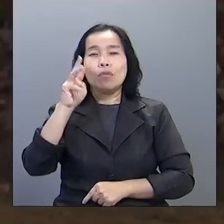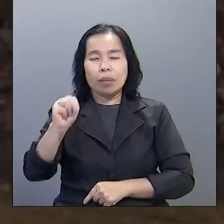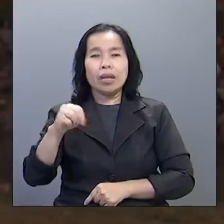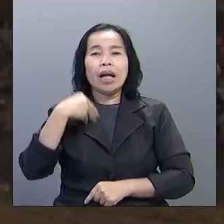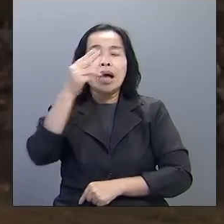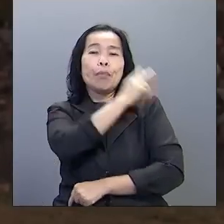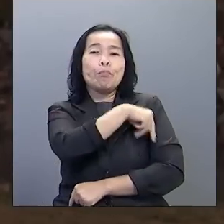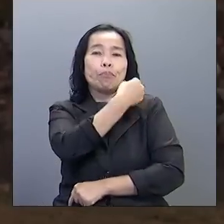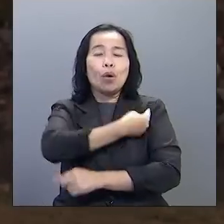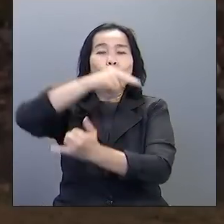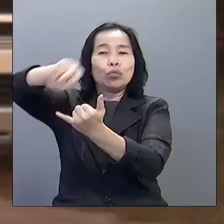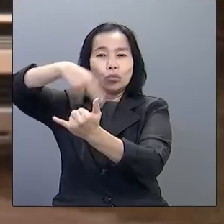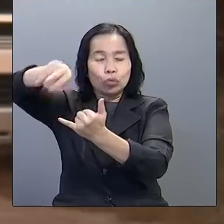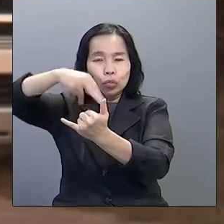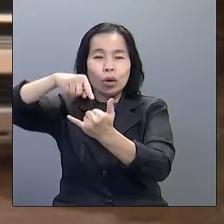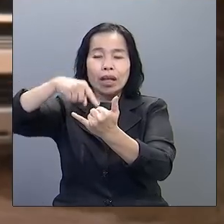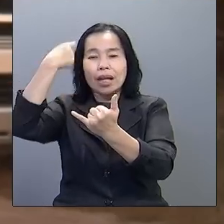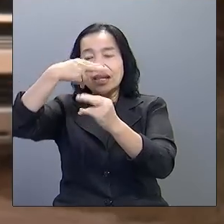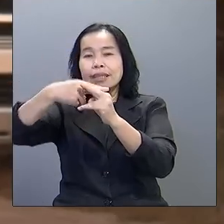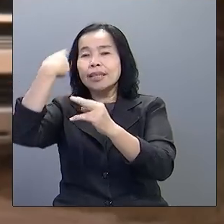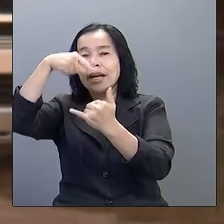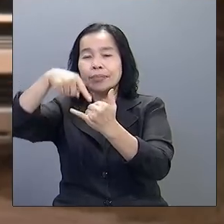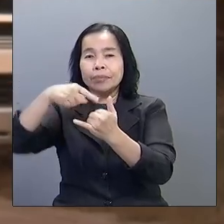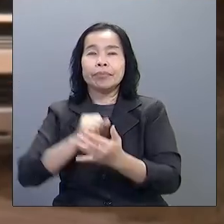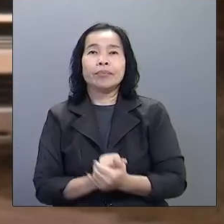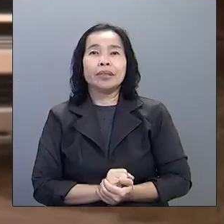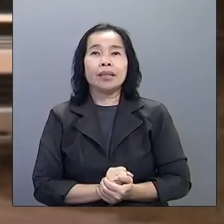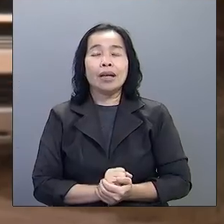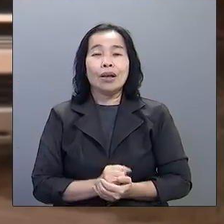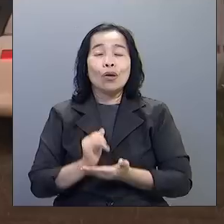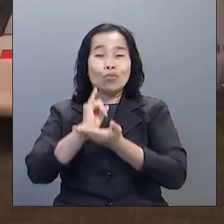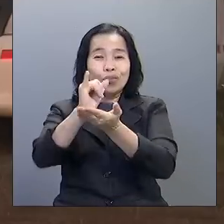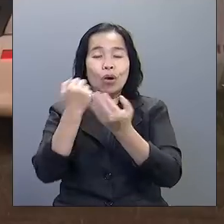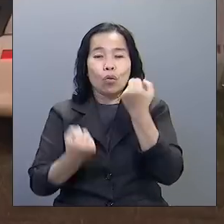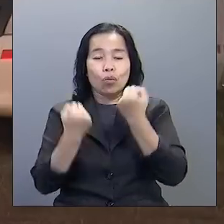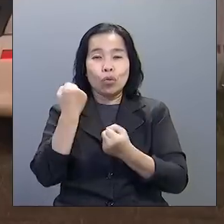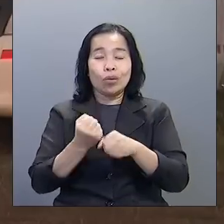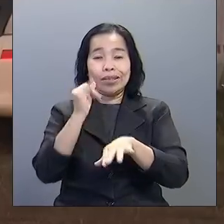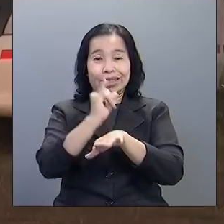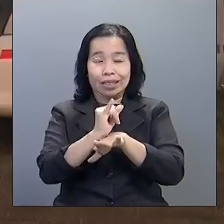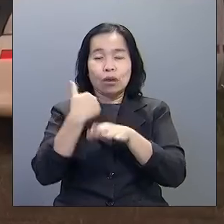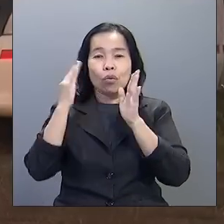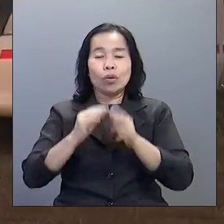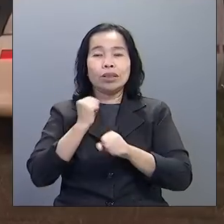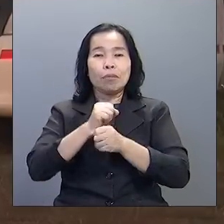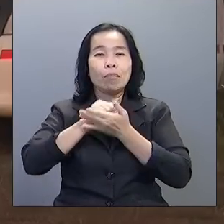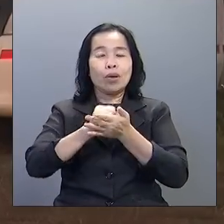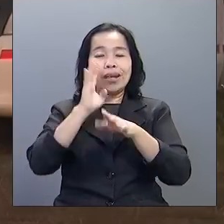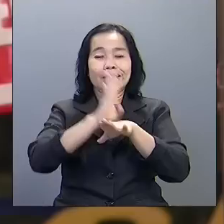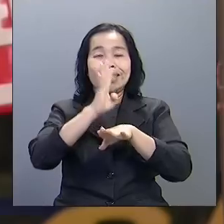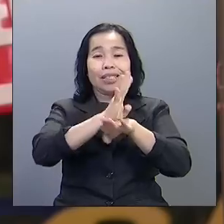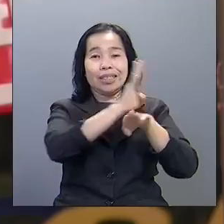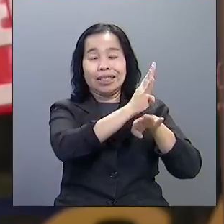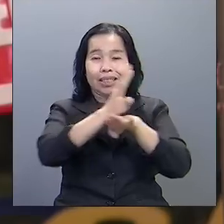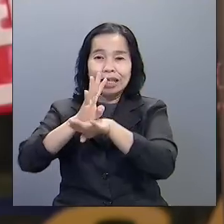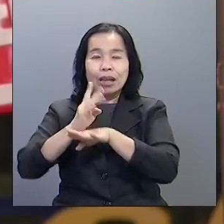ให้แพทย์ได้ตรวจร่างกายและพิสูจน์อัตลักษณ์บุคคลครับโดยการเคลื่อนย้ายจะใช้รถ1คันเจ้าหน้าที่4คนประจำแต่ละคันและเคลื่อนย้าย